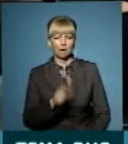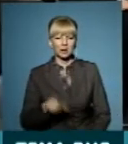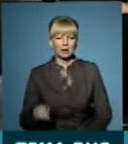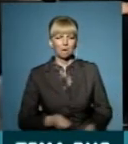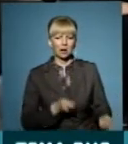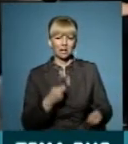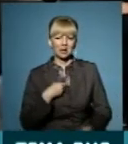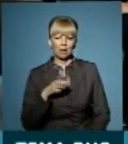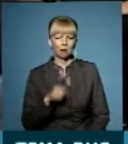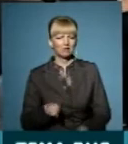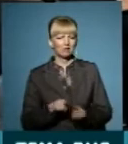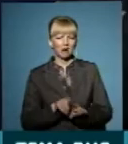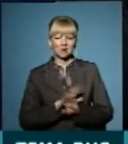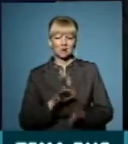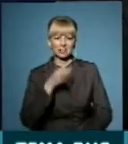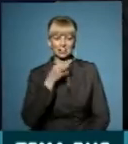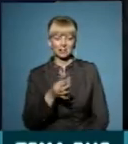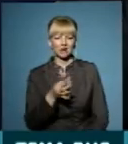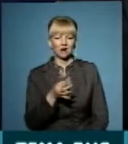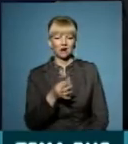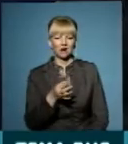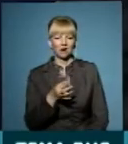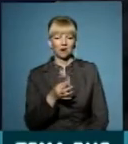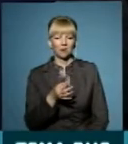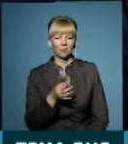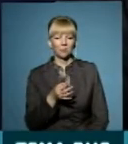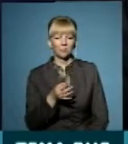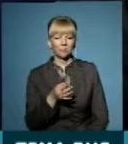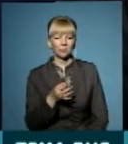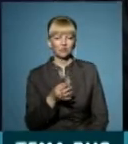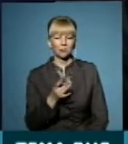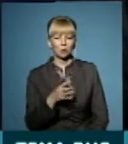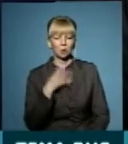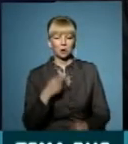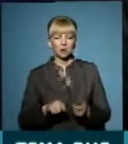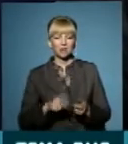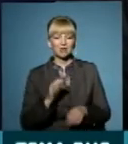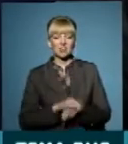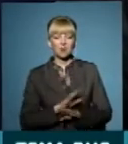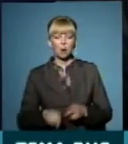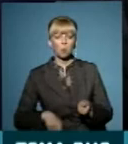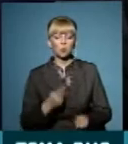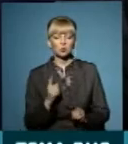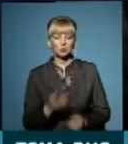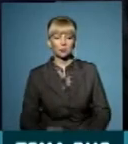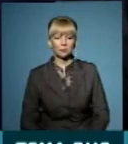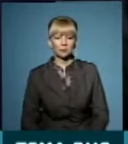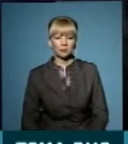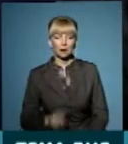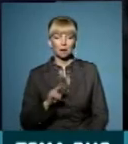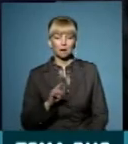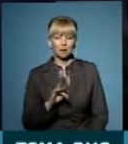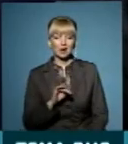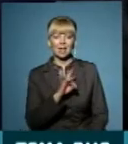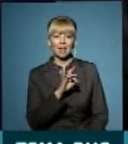Ну, я б так не сказав. Чому ж тоді не виявлено жодних порушень? Розкажіть. Тому що при